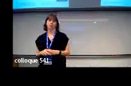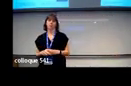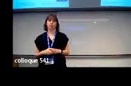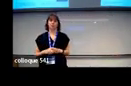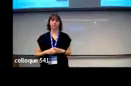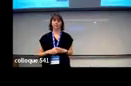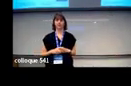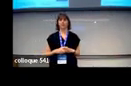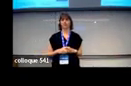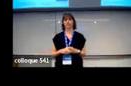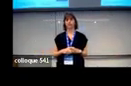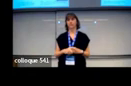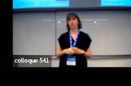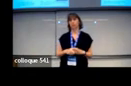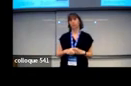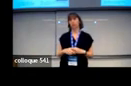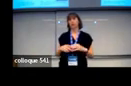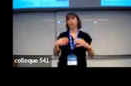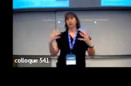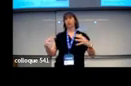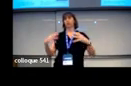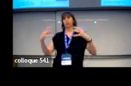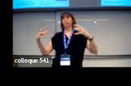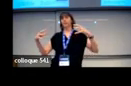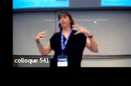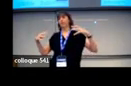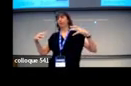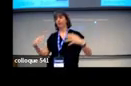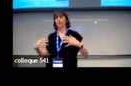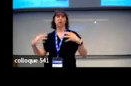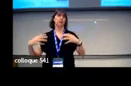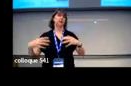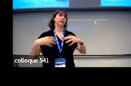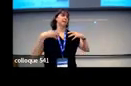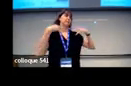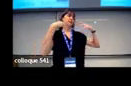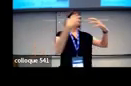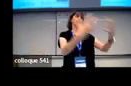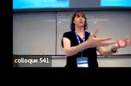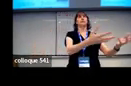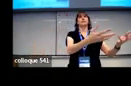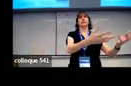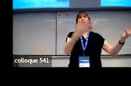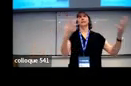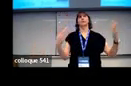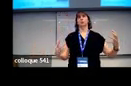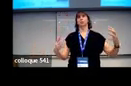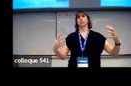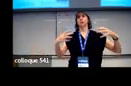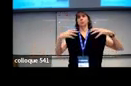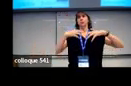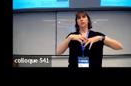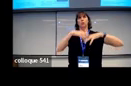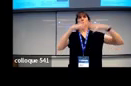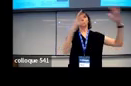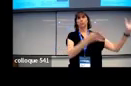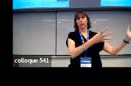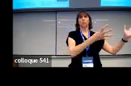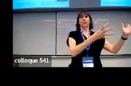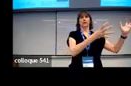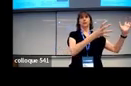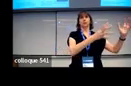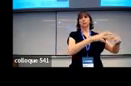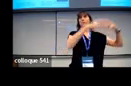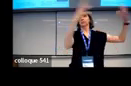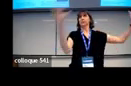sur le comité d'édition, tout ça. Donc, où c'est des professeurs qui révisent les articles des autres, puis on leur donne